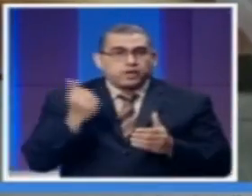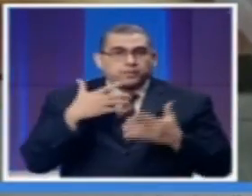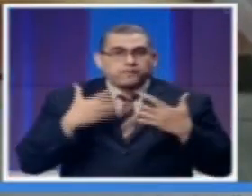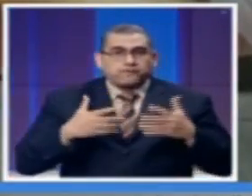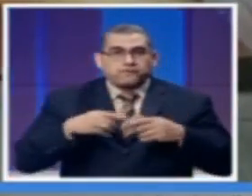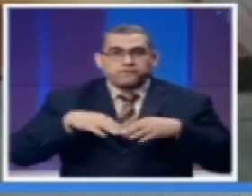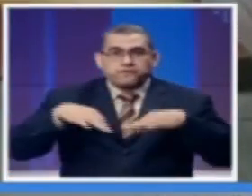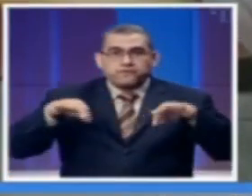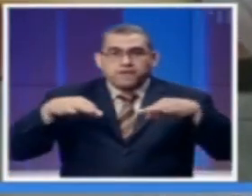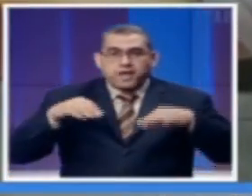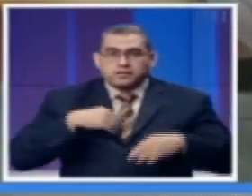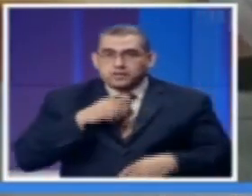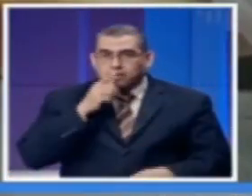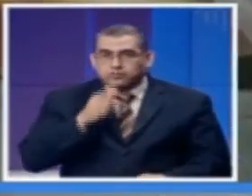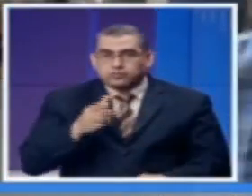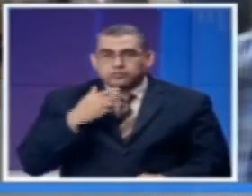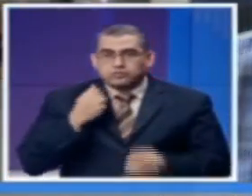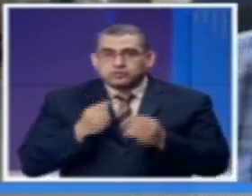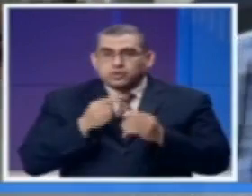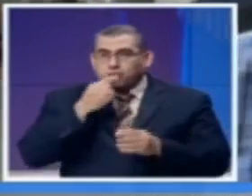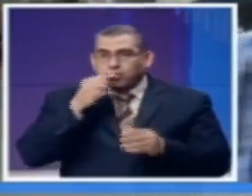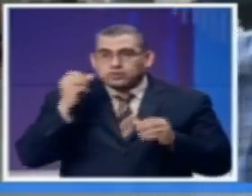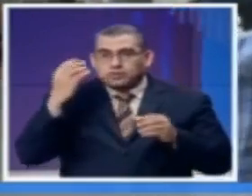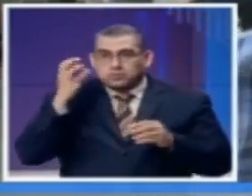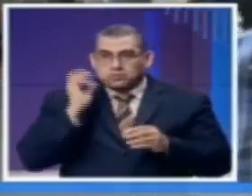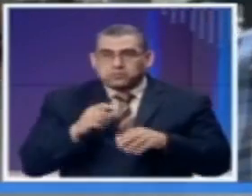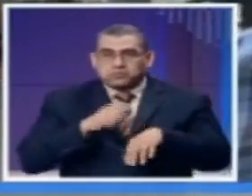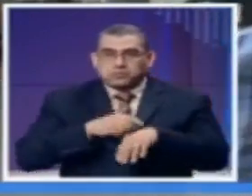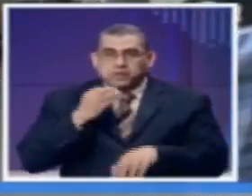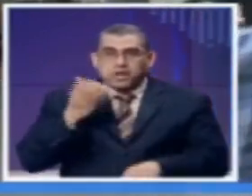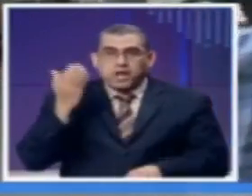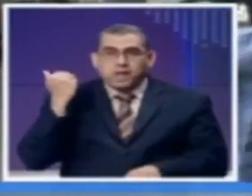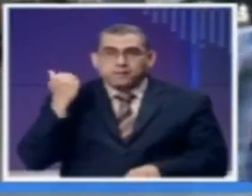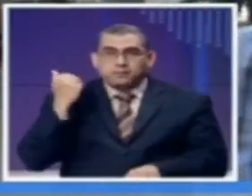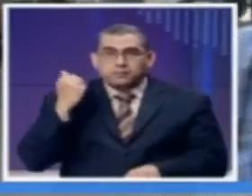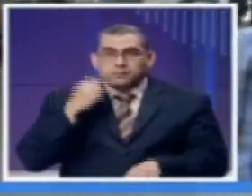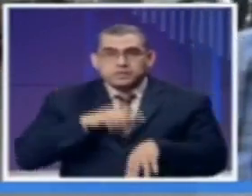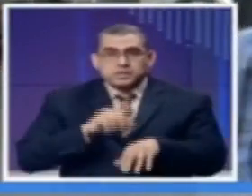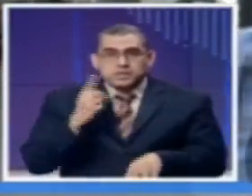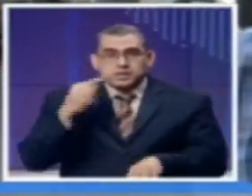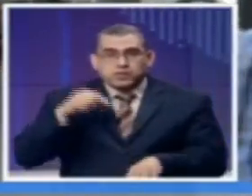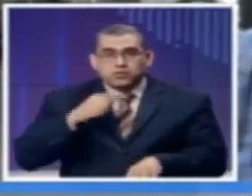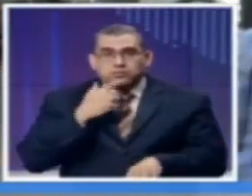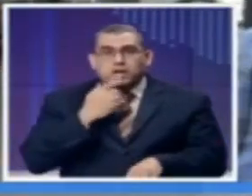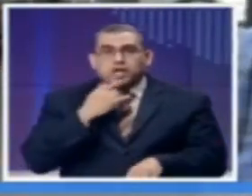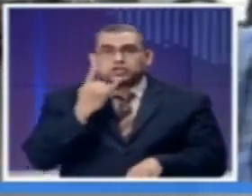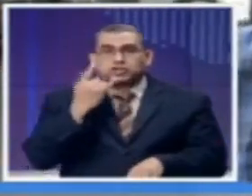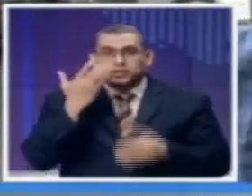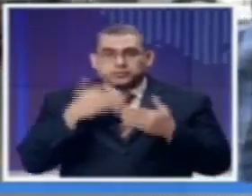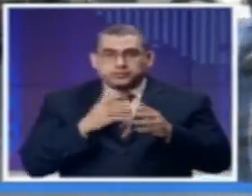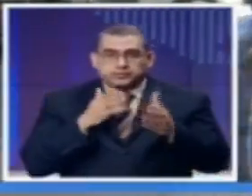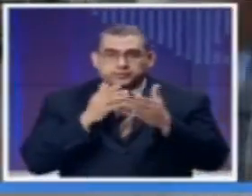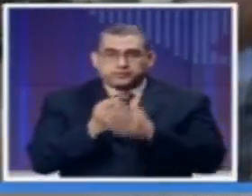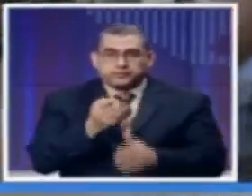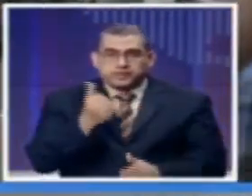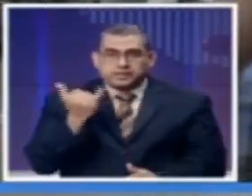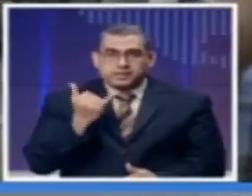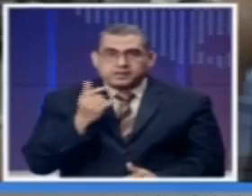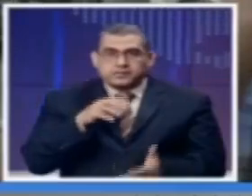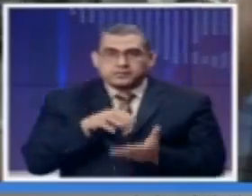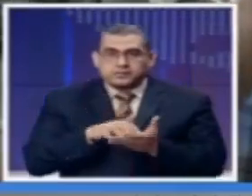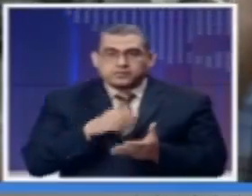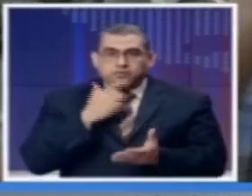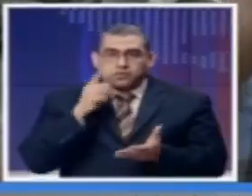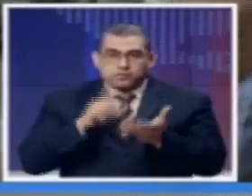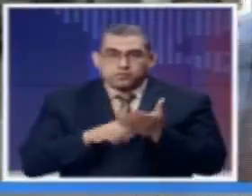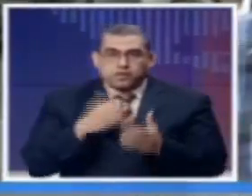الدنيا فيها سهولة مرورية. الشغل اللي كان بياخد مثلا ساعة بياخد له 10 دقايق. من ساعة ل 10